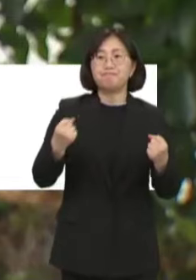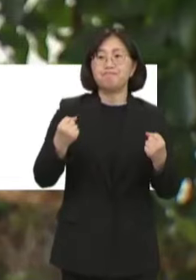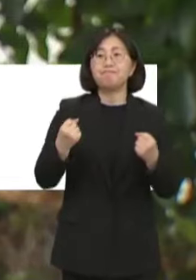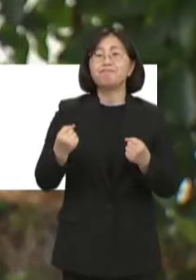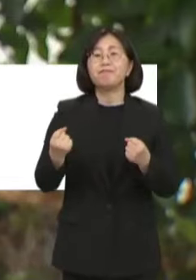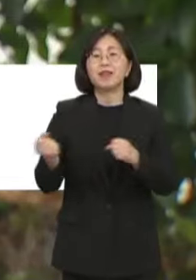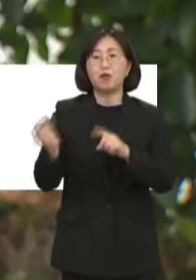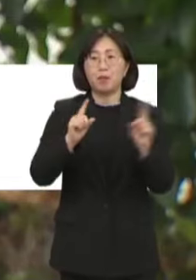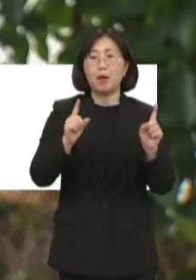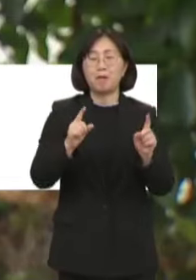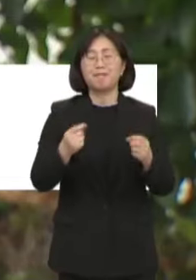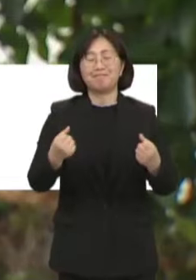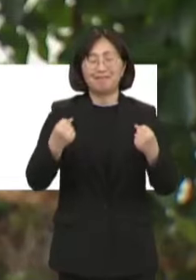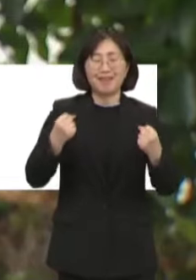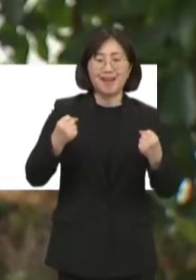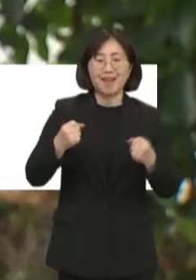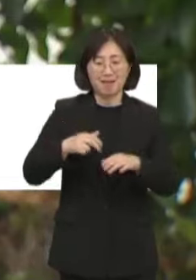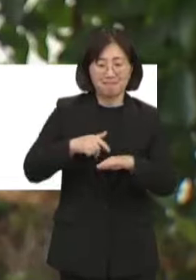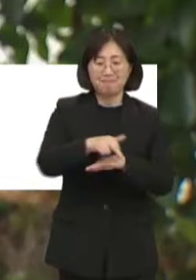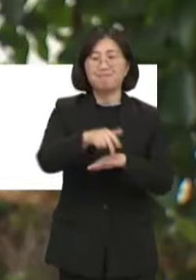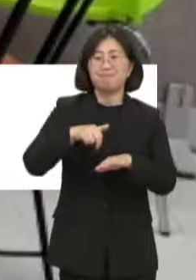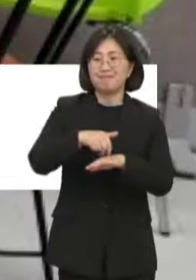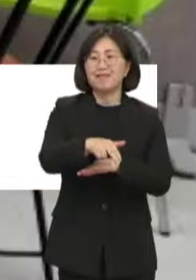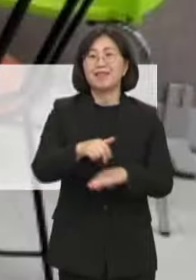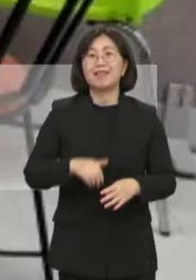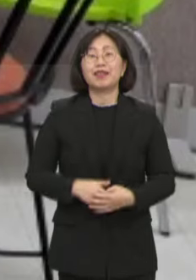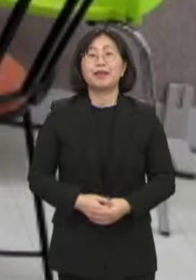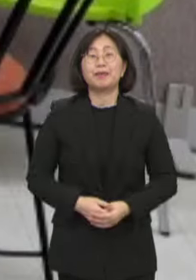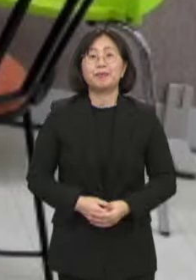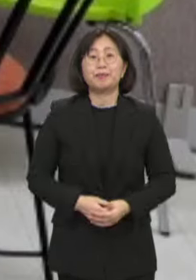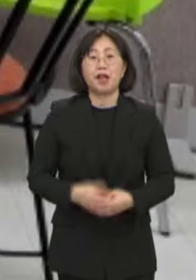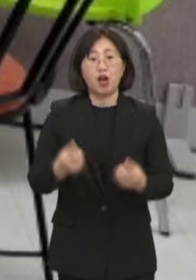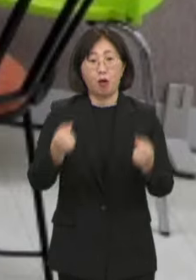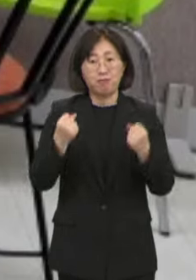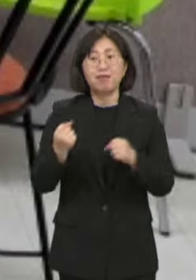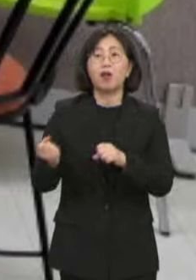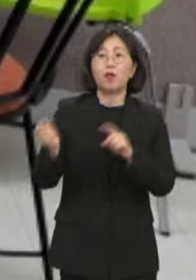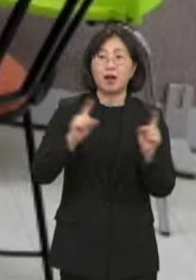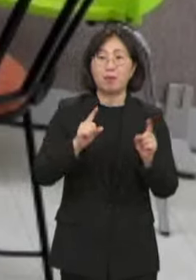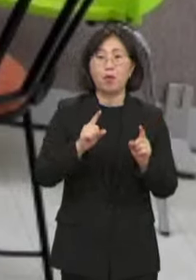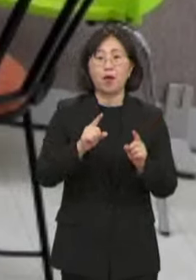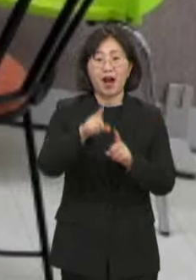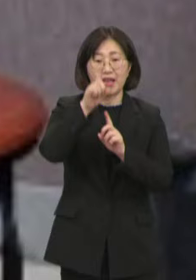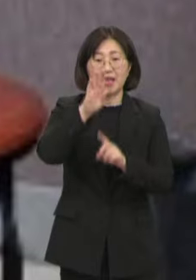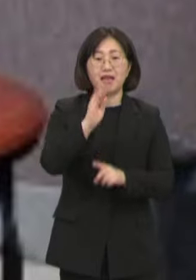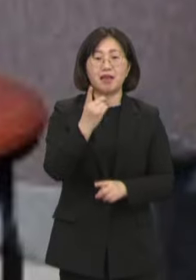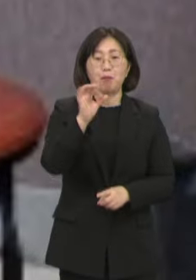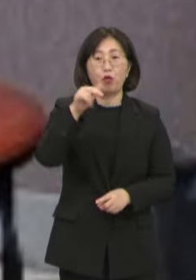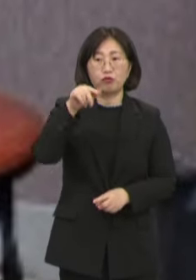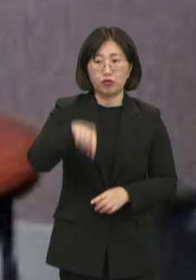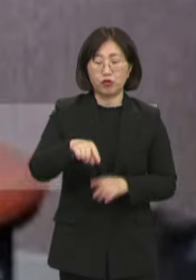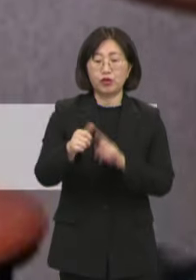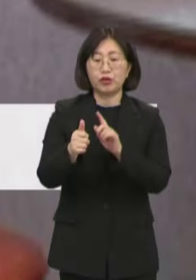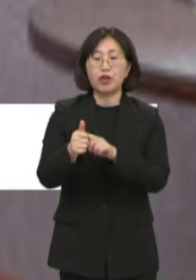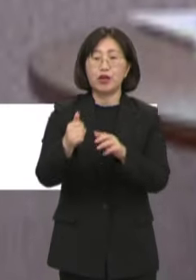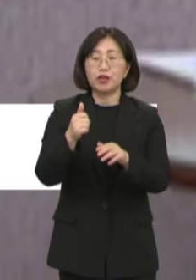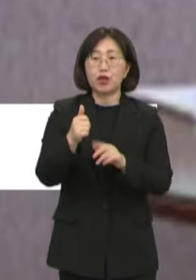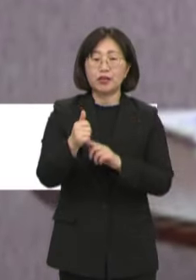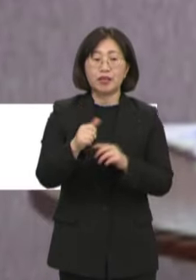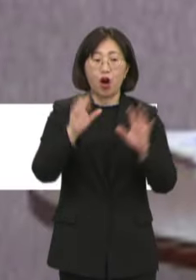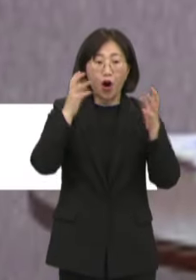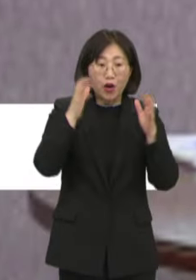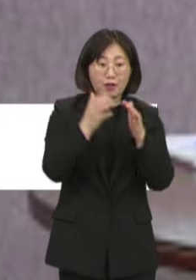편입니다. 그래서 씩씩하게 잘 걸어 다니고. 건강을 되찾은 이봉주 선수는 바로 어려운 이웃들부터